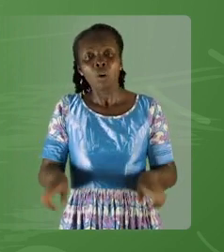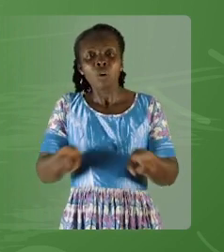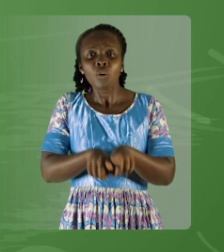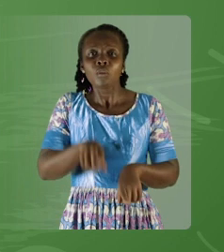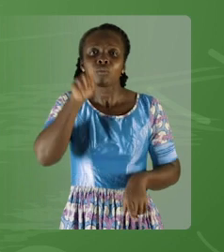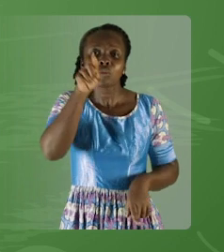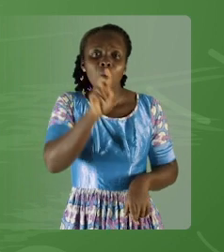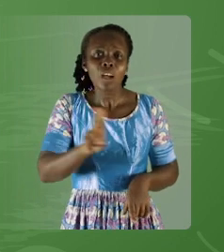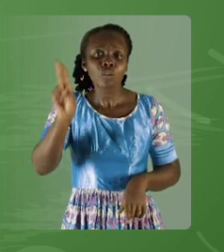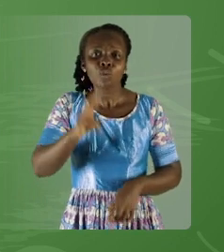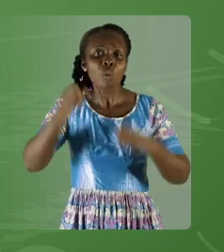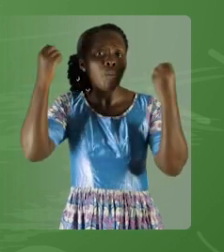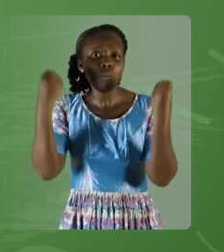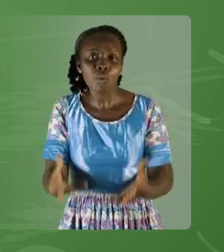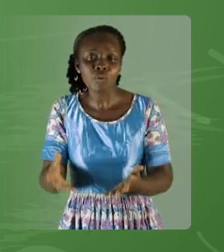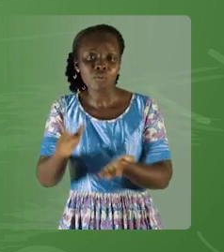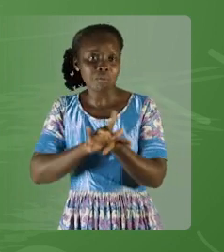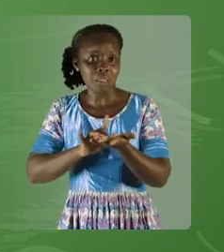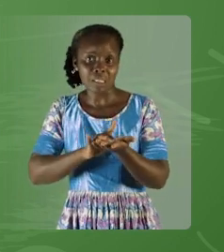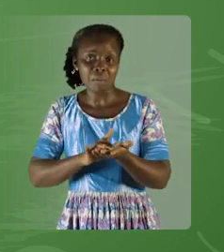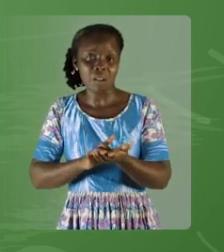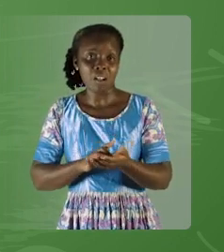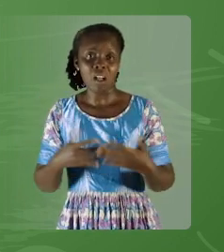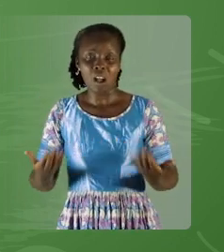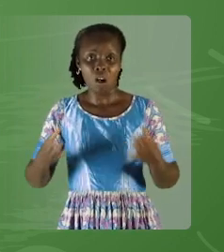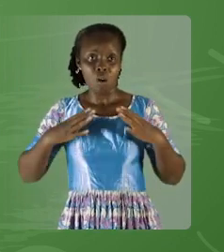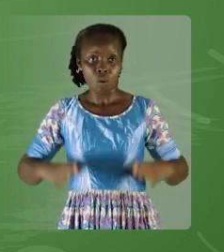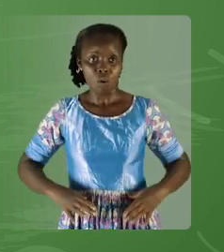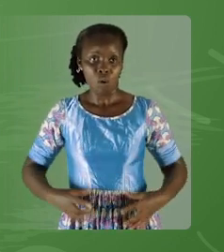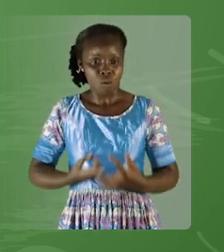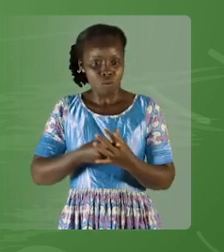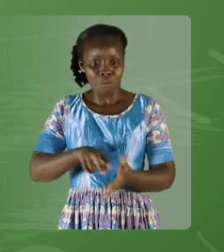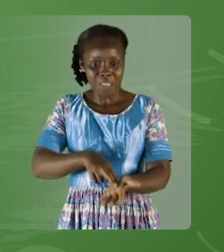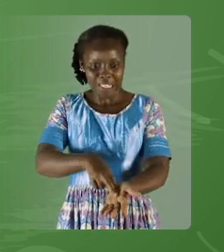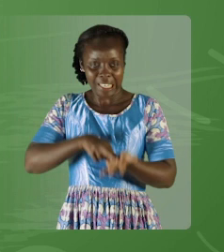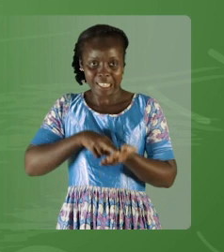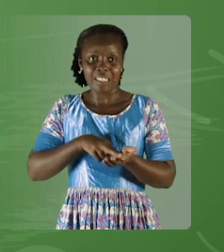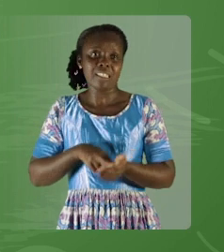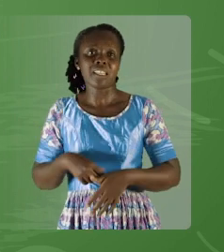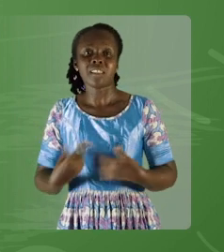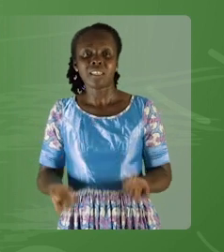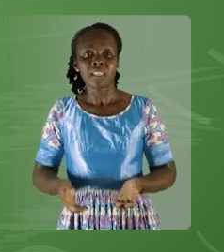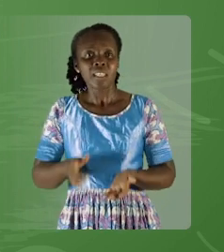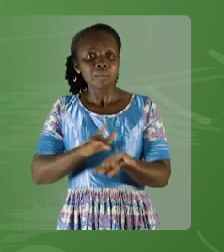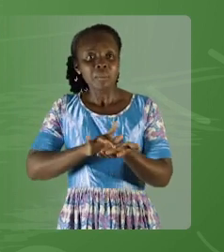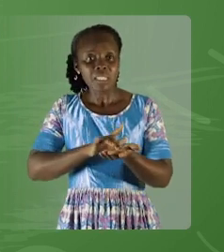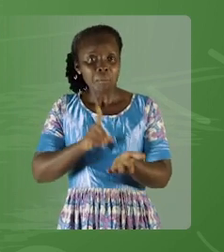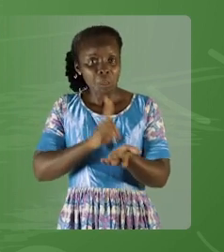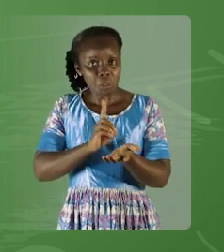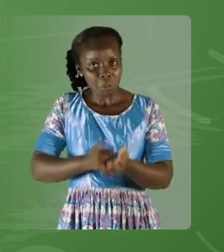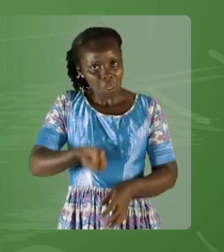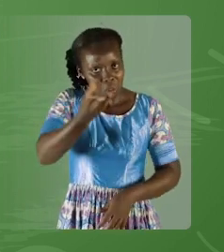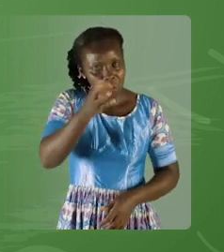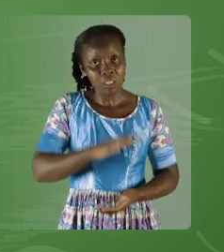nous avons utilisé beaucoup de médicaments, l'organisme peut résister au traitement que le médecin